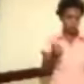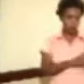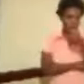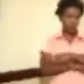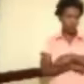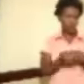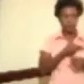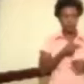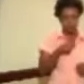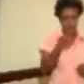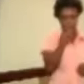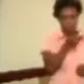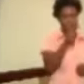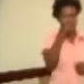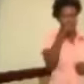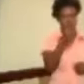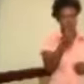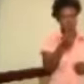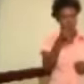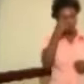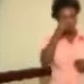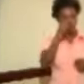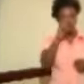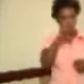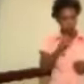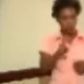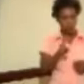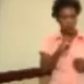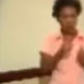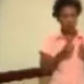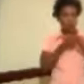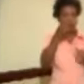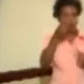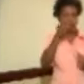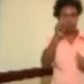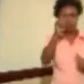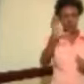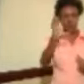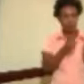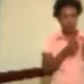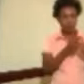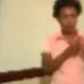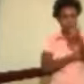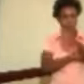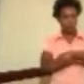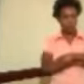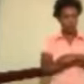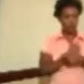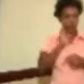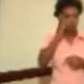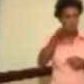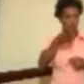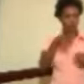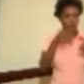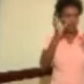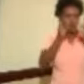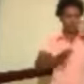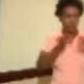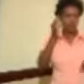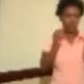t'ai les mesures d'urgence pour les 100 premiers jours, nous parler un peu de sécurité, de justice et de sécurité publique. Et